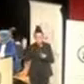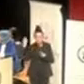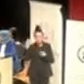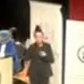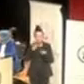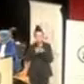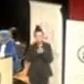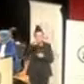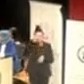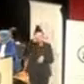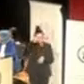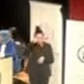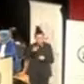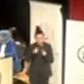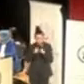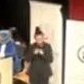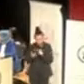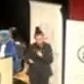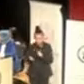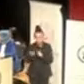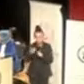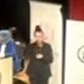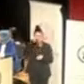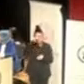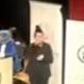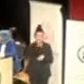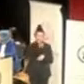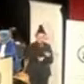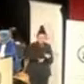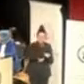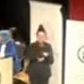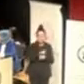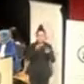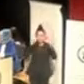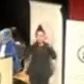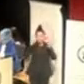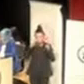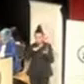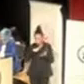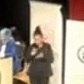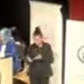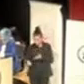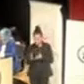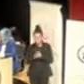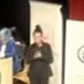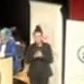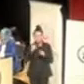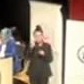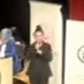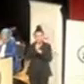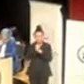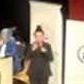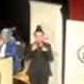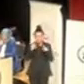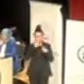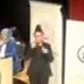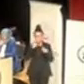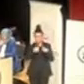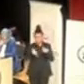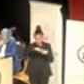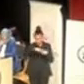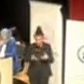Türkiye bibliografyası ve Türkiye makaleler bibliografyası, konuda kişi bibliografyaları, taş plaklar sistemi, e-devlet